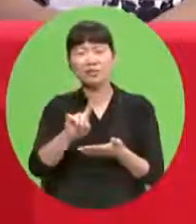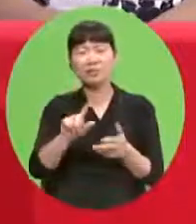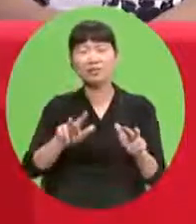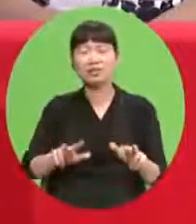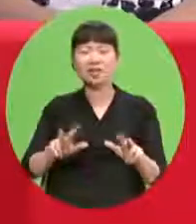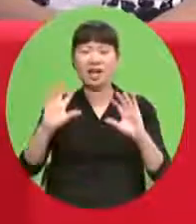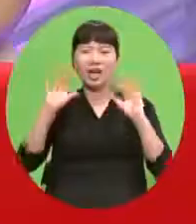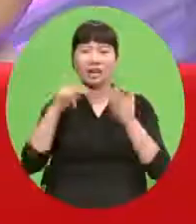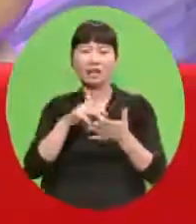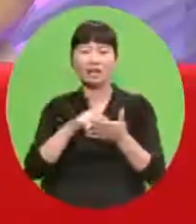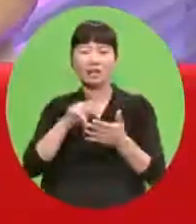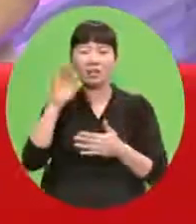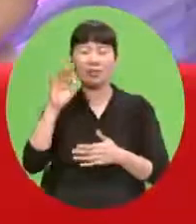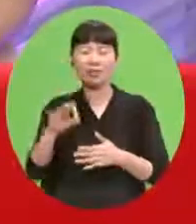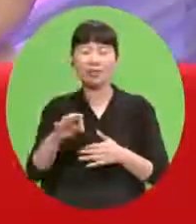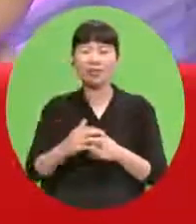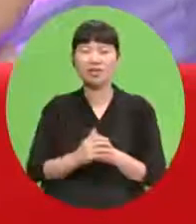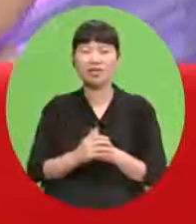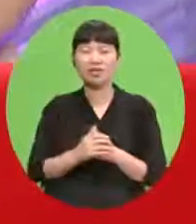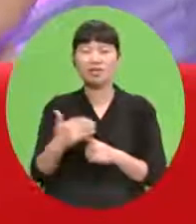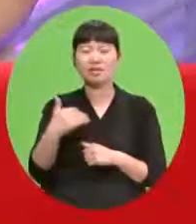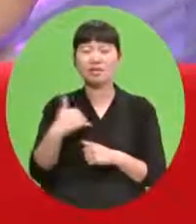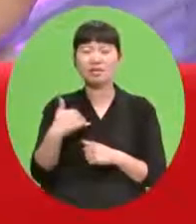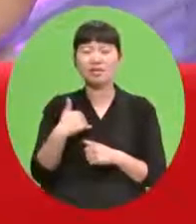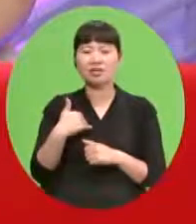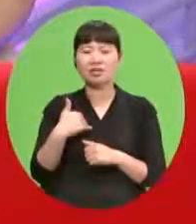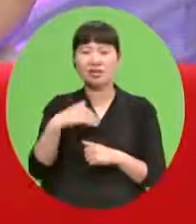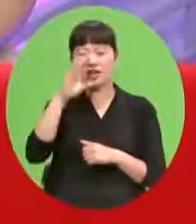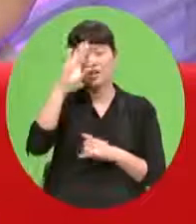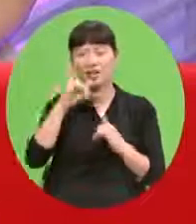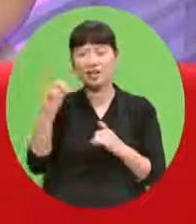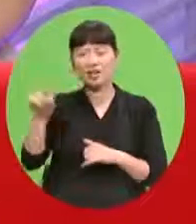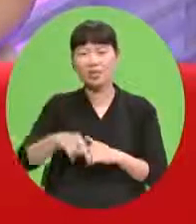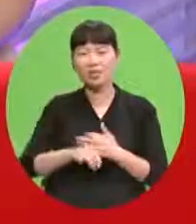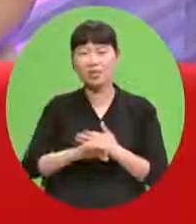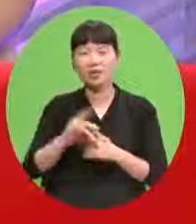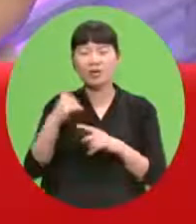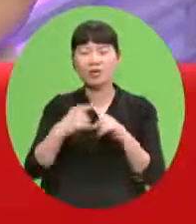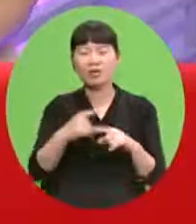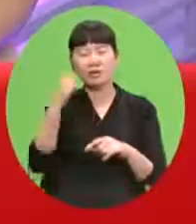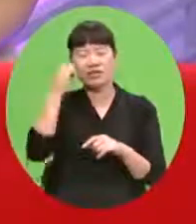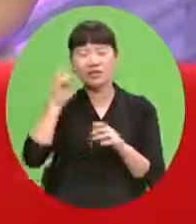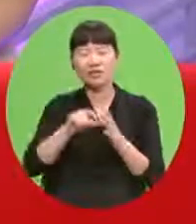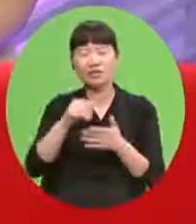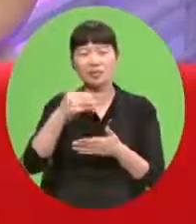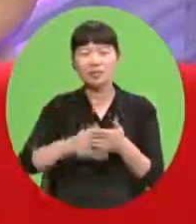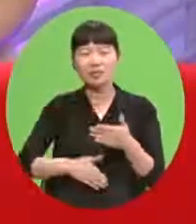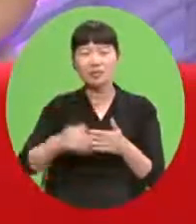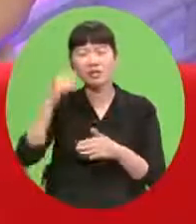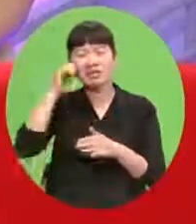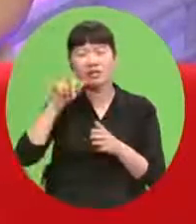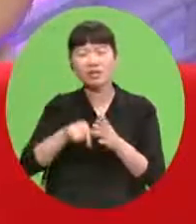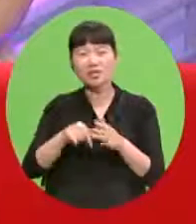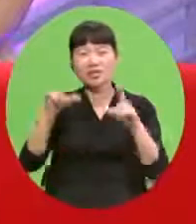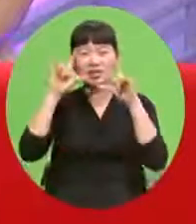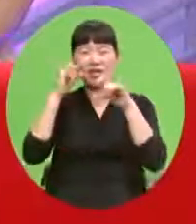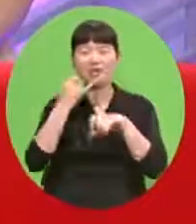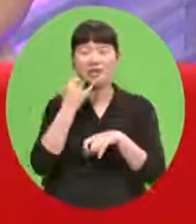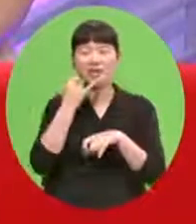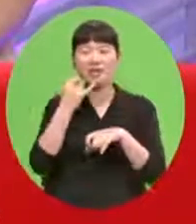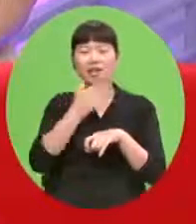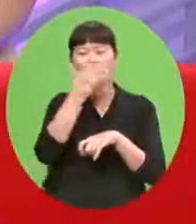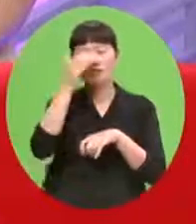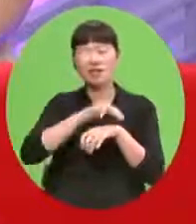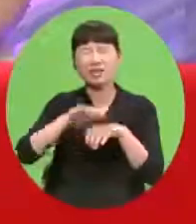이제 애들의 경우에는 저는 이제 환자가 오면 무조건 잘 때 빼고 아니면 잘 때라도 써라. 꿈이라도 잘